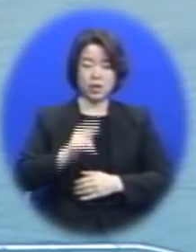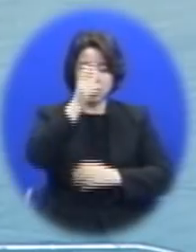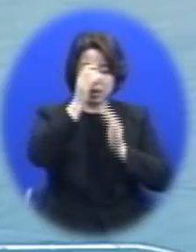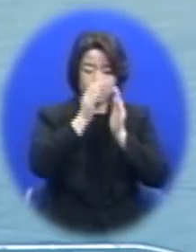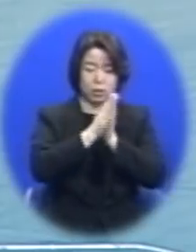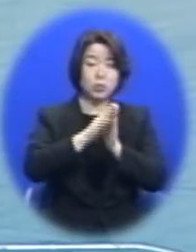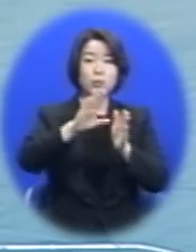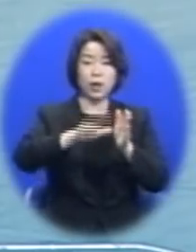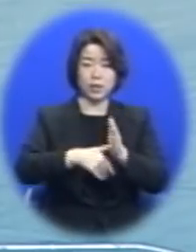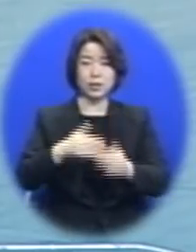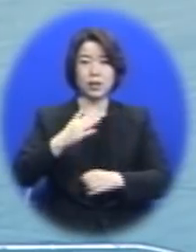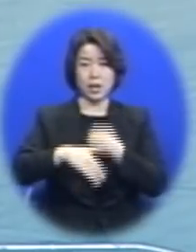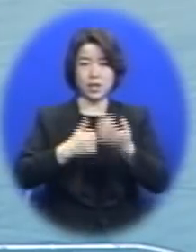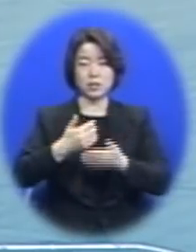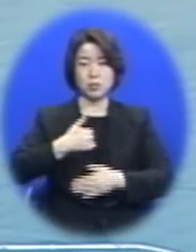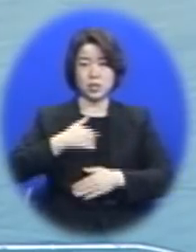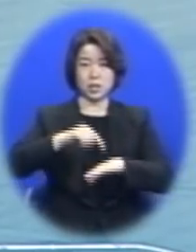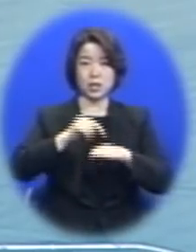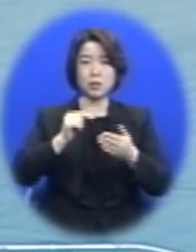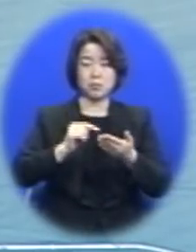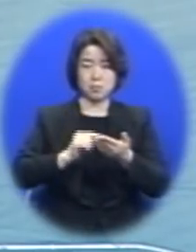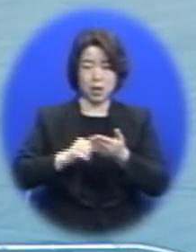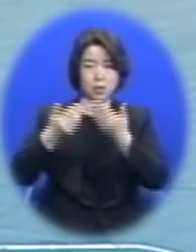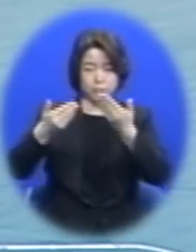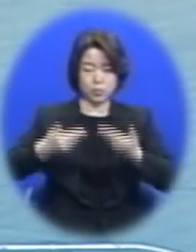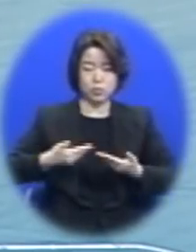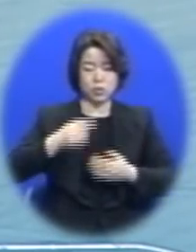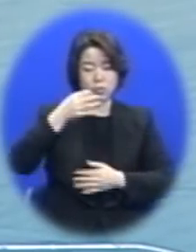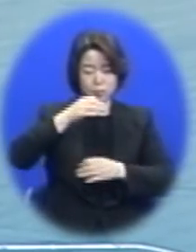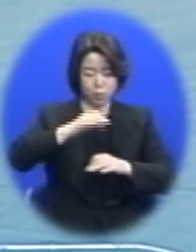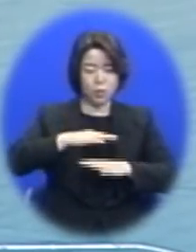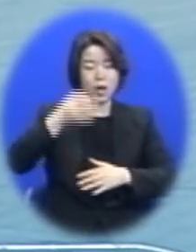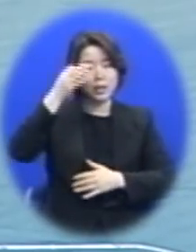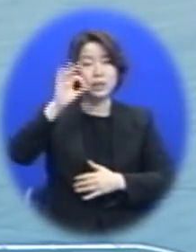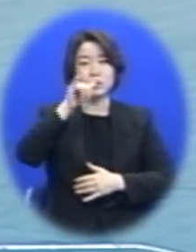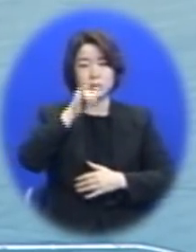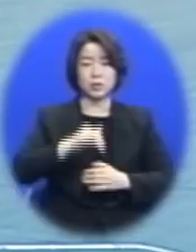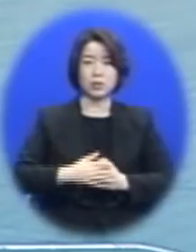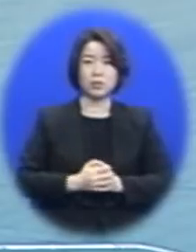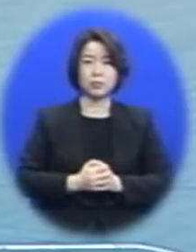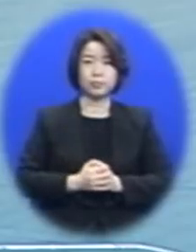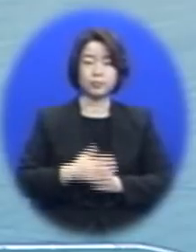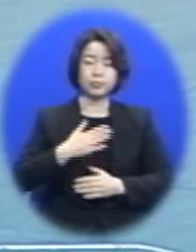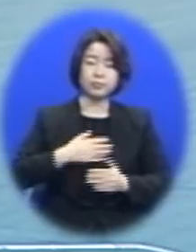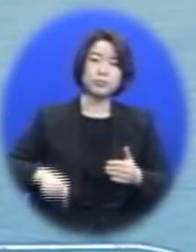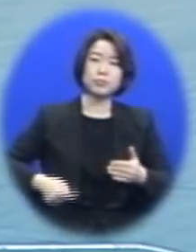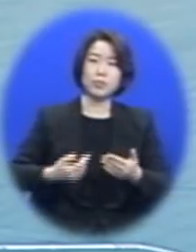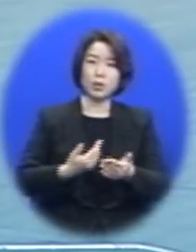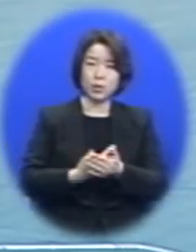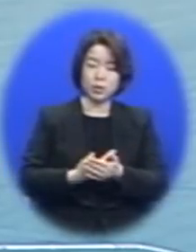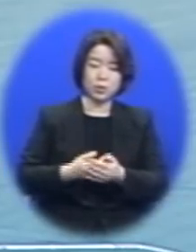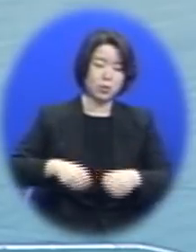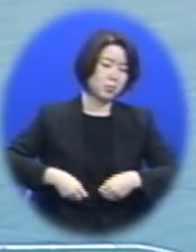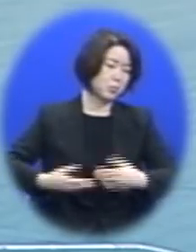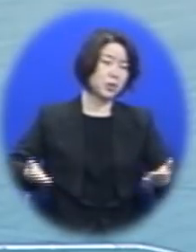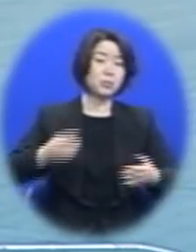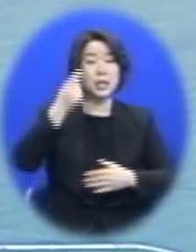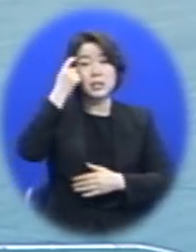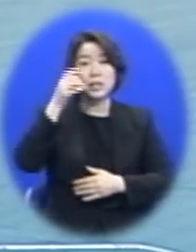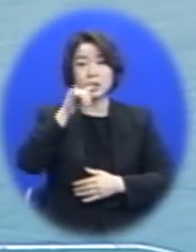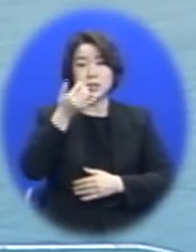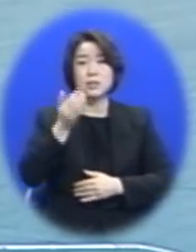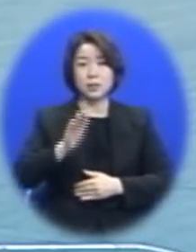저에게 주신 타운 깨우침이 있었어요 저는 회계 해도 소용 없다고 생각했는데